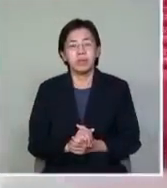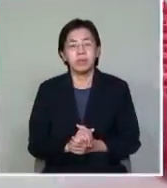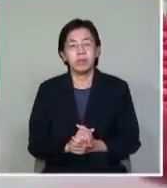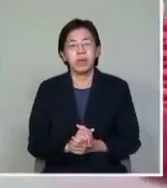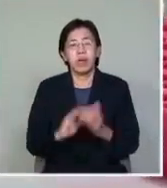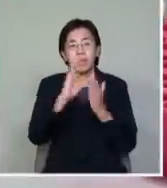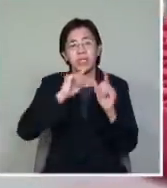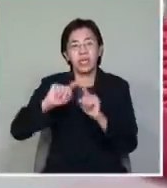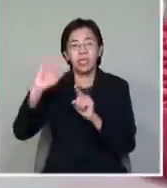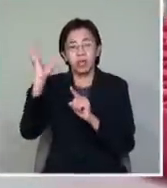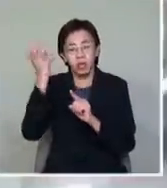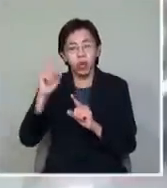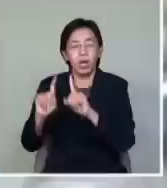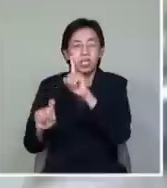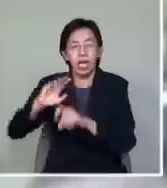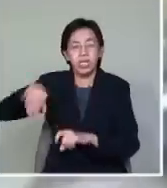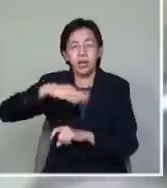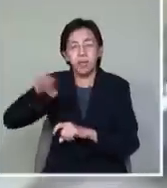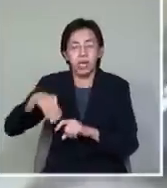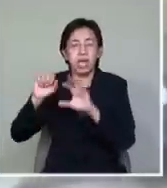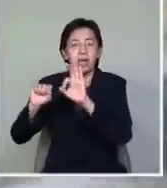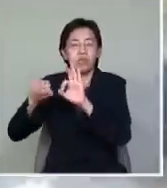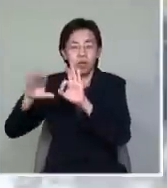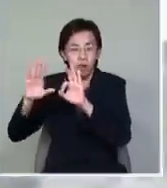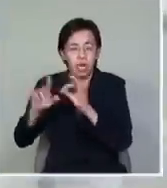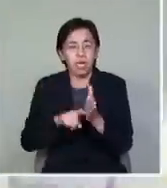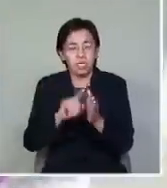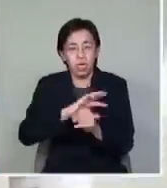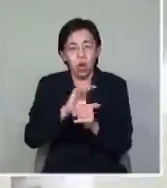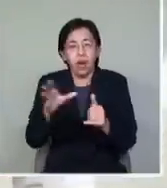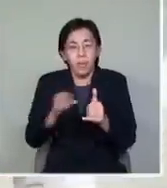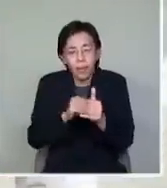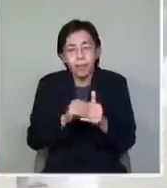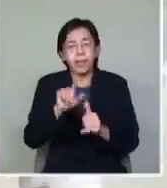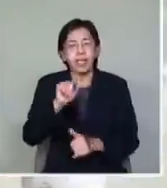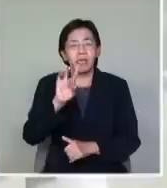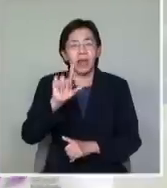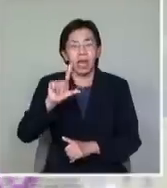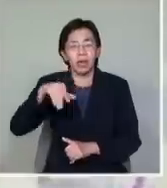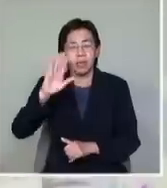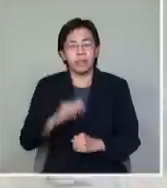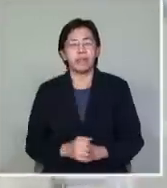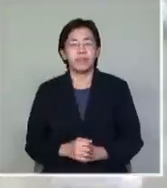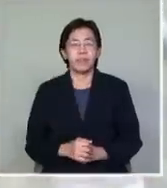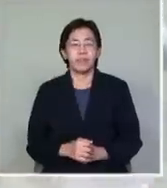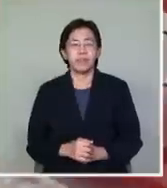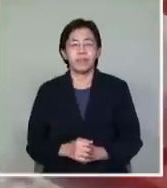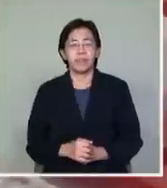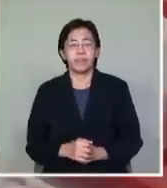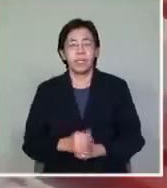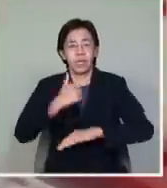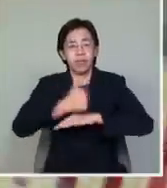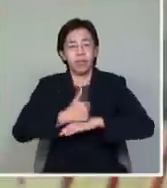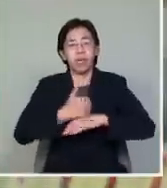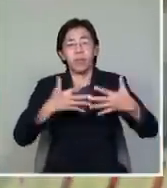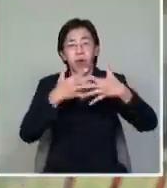ที่เสียชีวิตแล้วนะครับกว่า 900,000 รายติดเชื้อทะลุ28ล้านรายเข้าไปแล้วทางด้านผู้นำในลาตินอเ